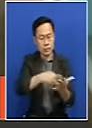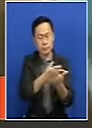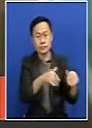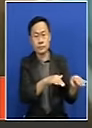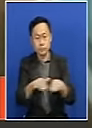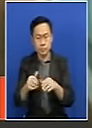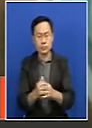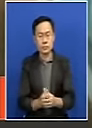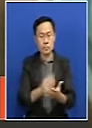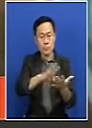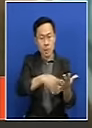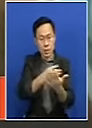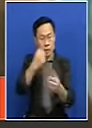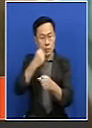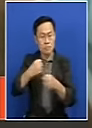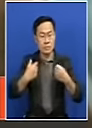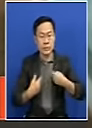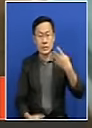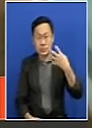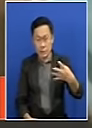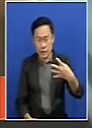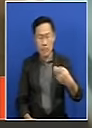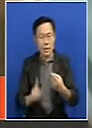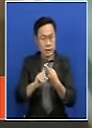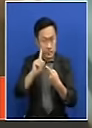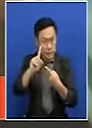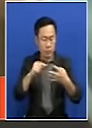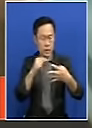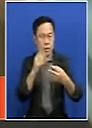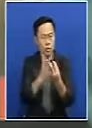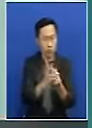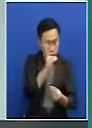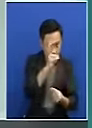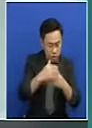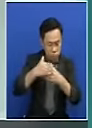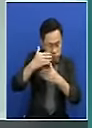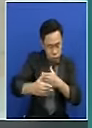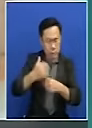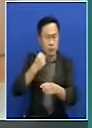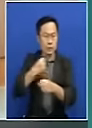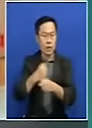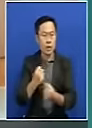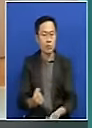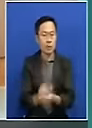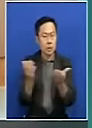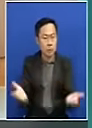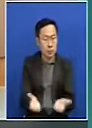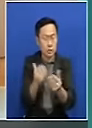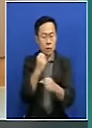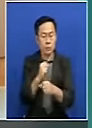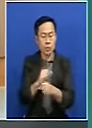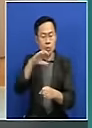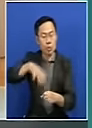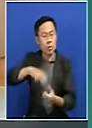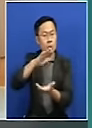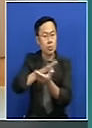วางแผนไว้4ระยะระยะแรกคือ2สัปดาห์จากนี้จะพยายามให้การทำงานของสถาบันศึกษาสถาบันอาชี